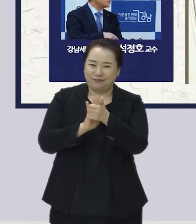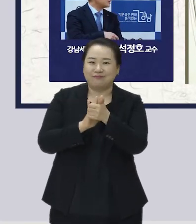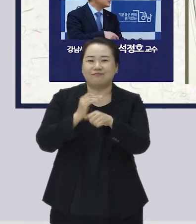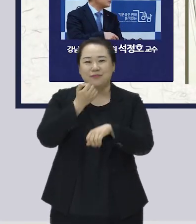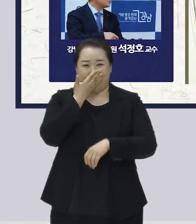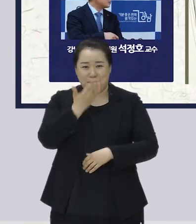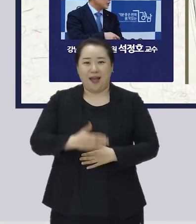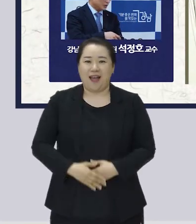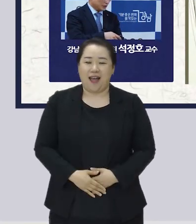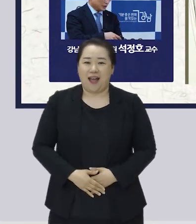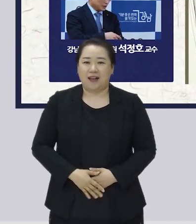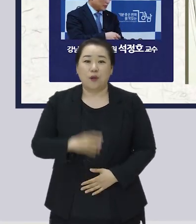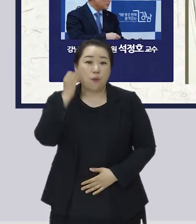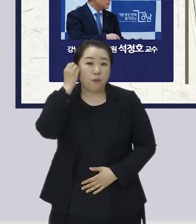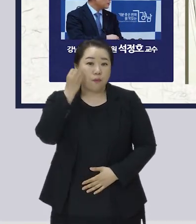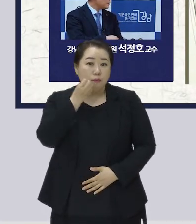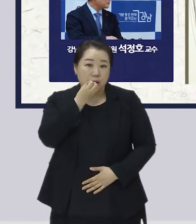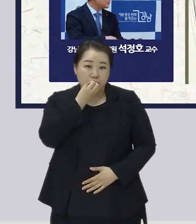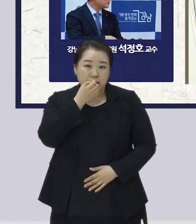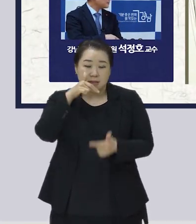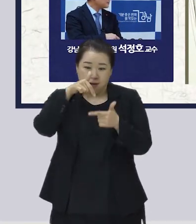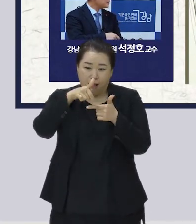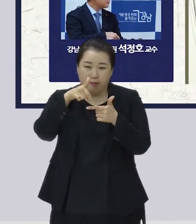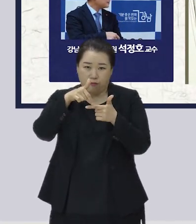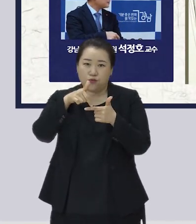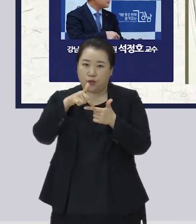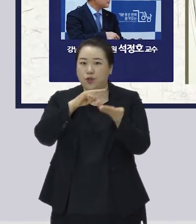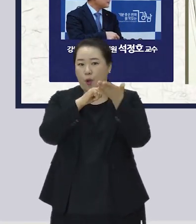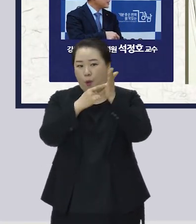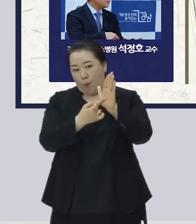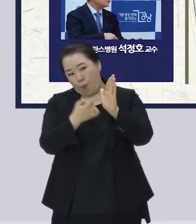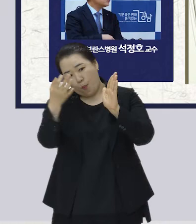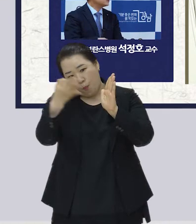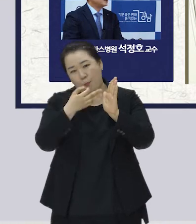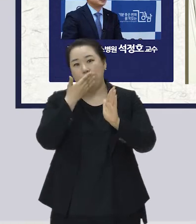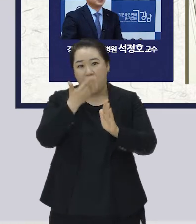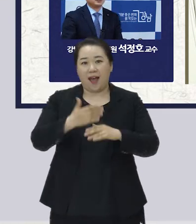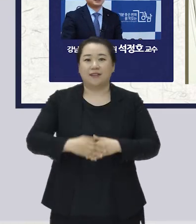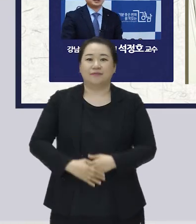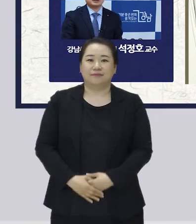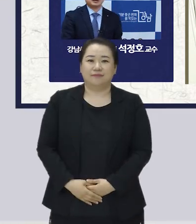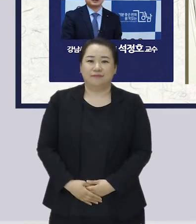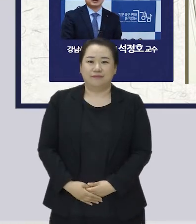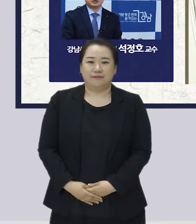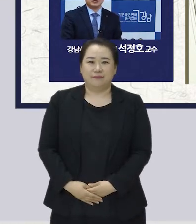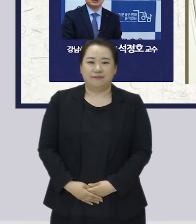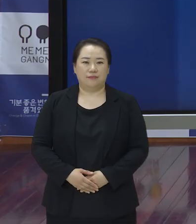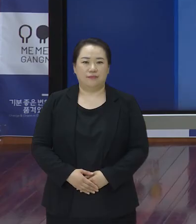달래보시기 바랍니다. 영상은 강남구청 홈페이지에서 시청할 수 있습니다.